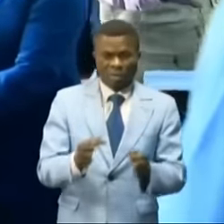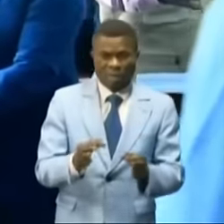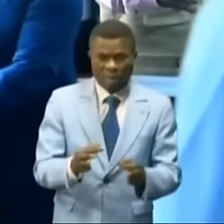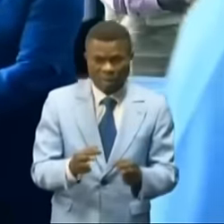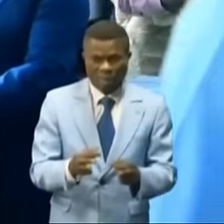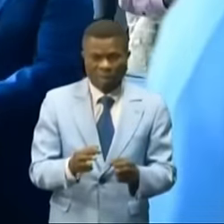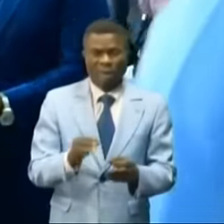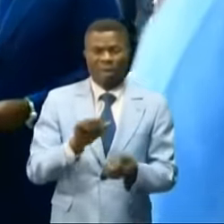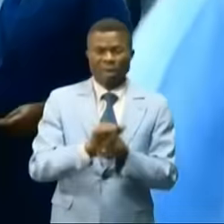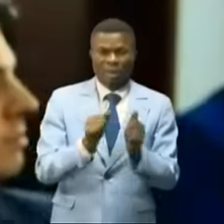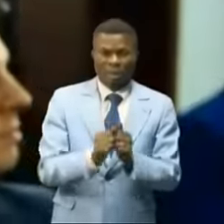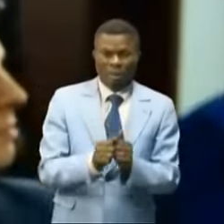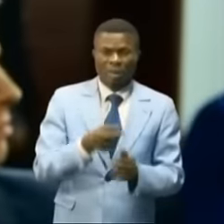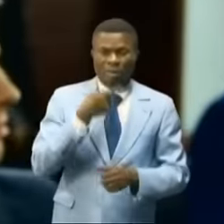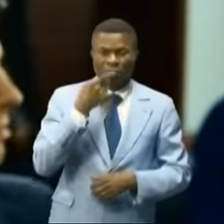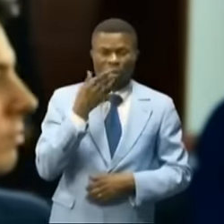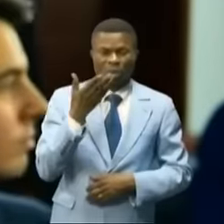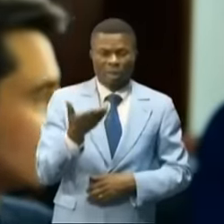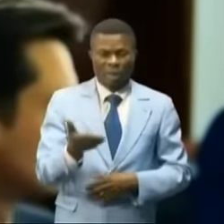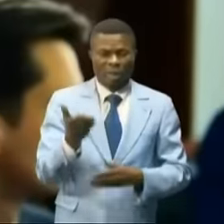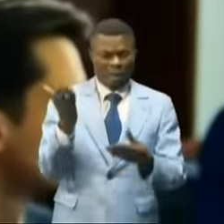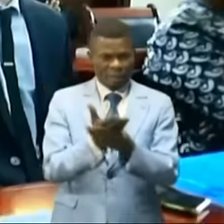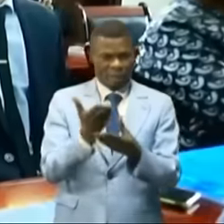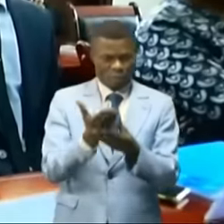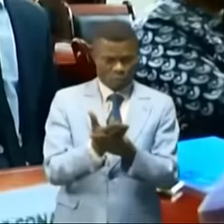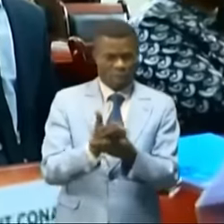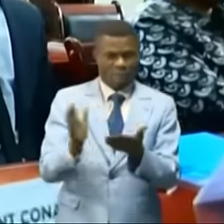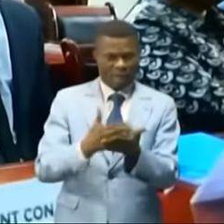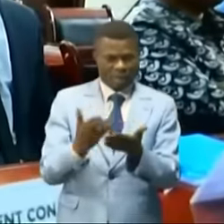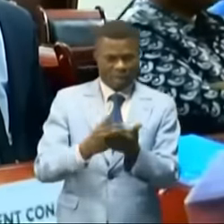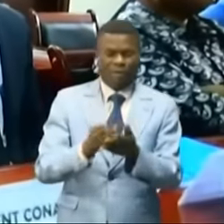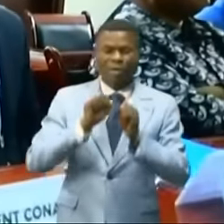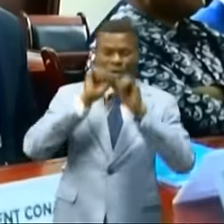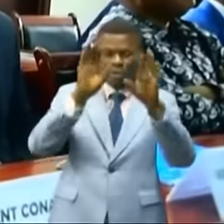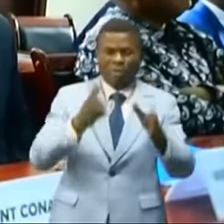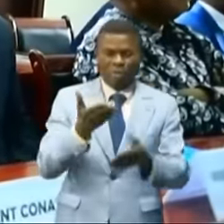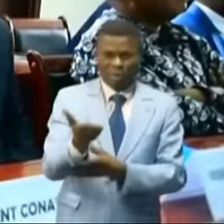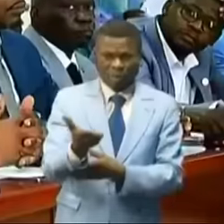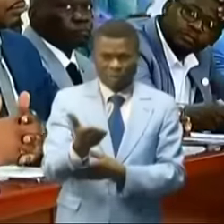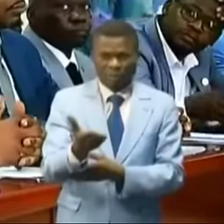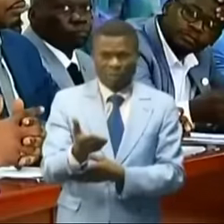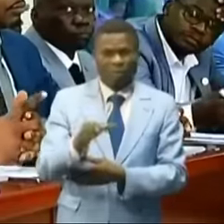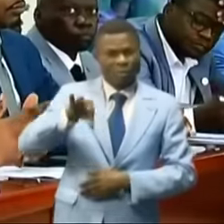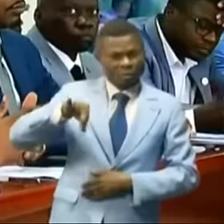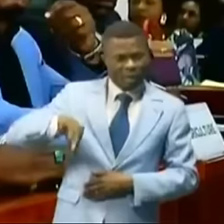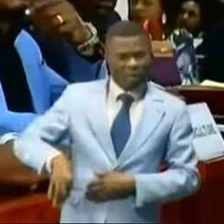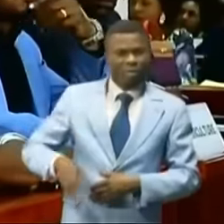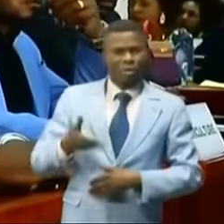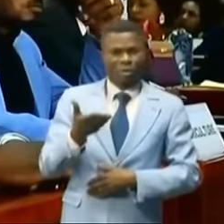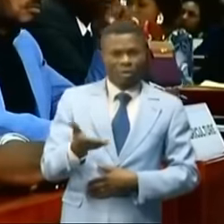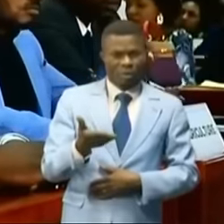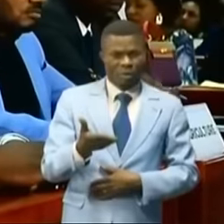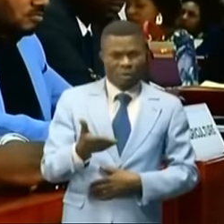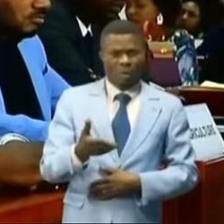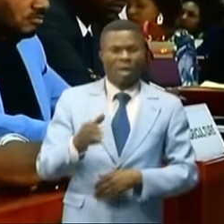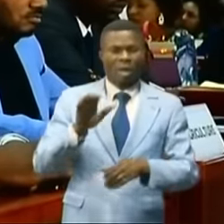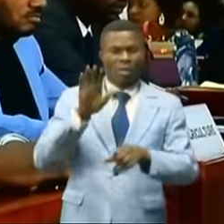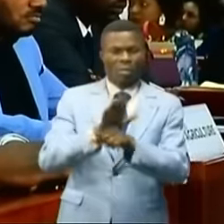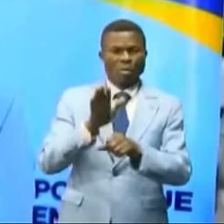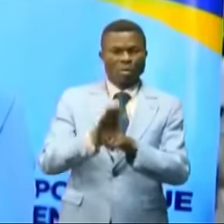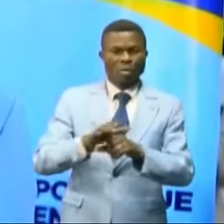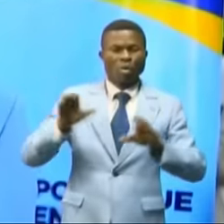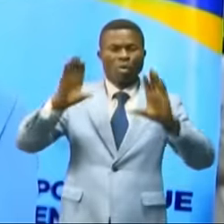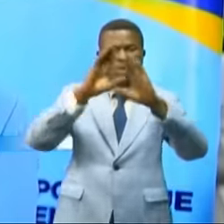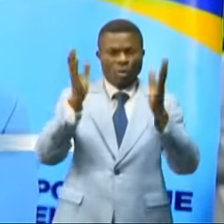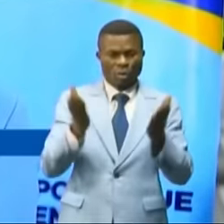Sécurité afin de favoriser une cohabitation pacifique, consolider et préserver l'unité entre communautés. Nous